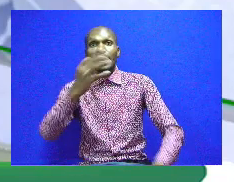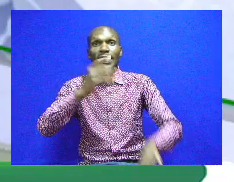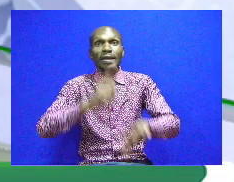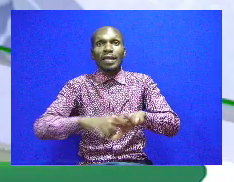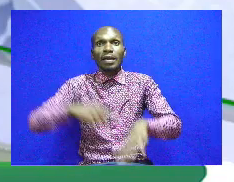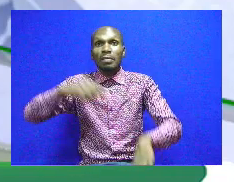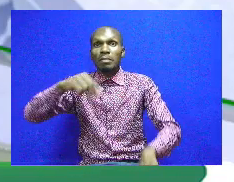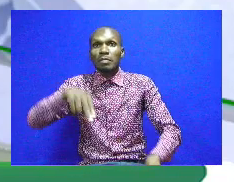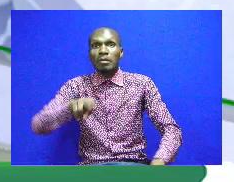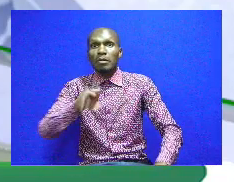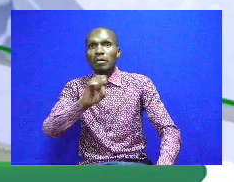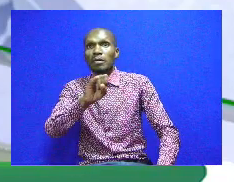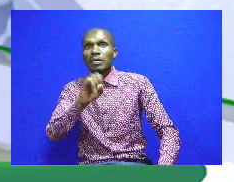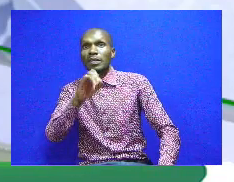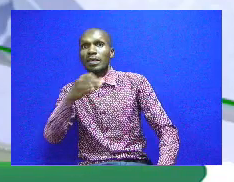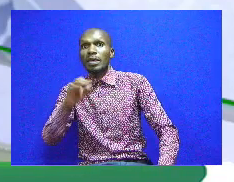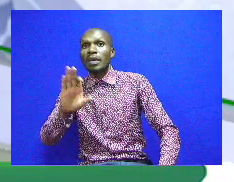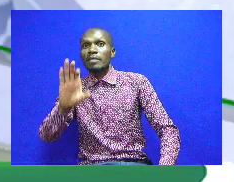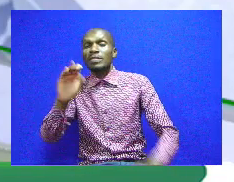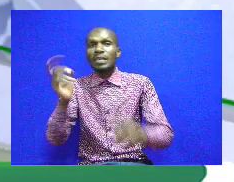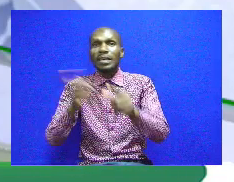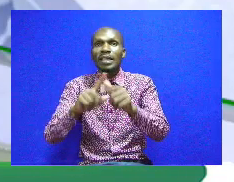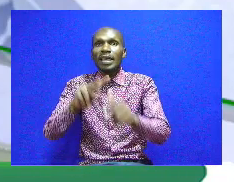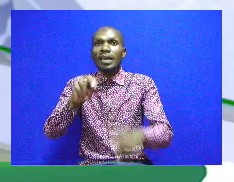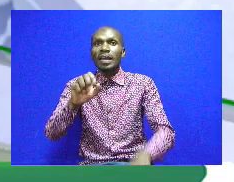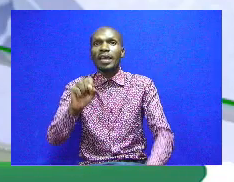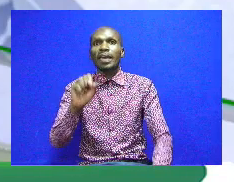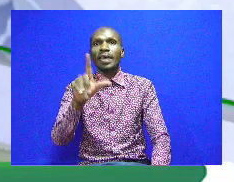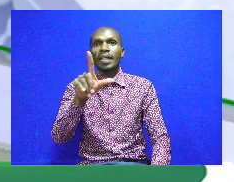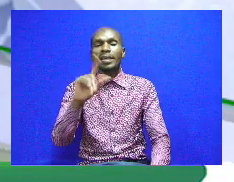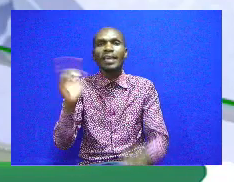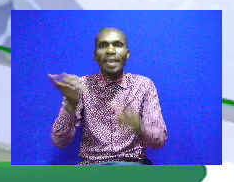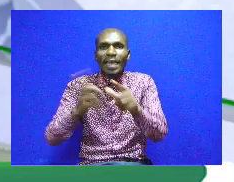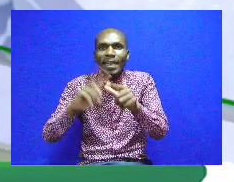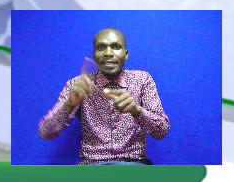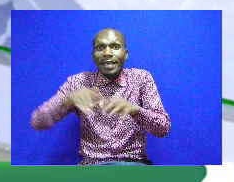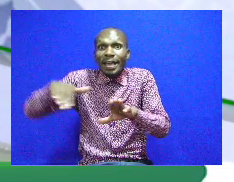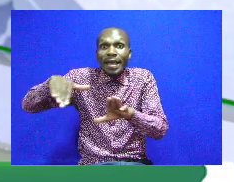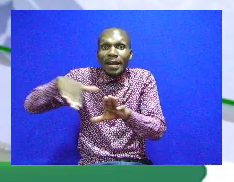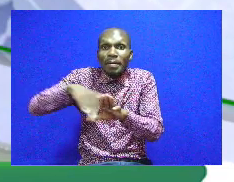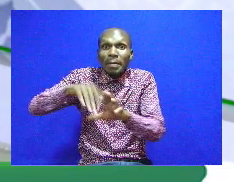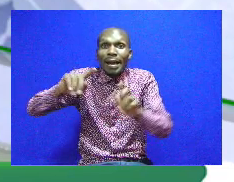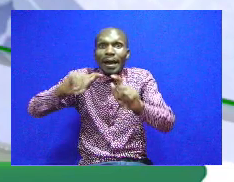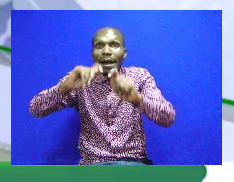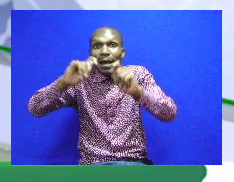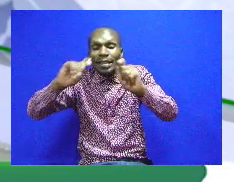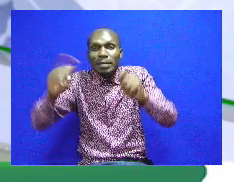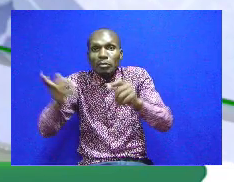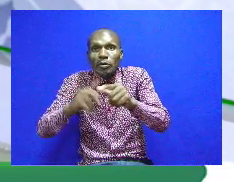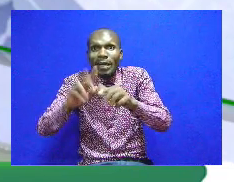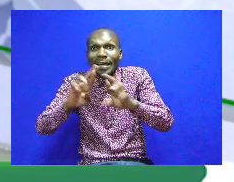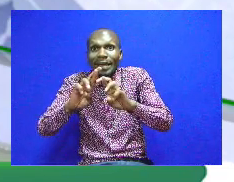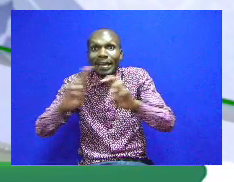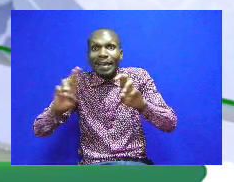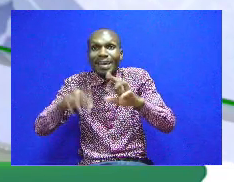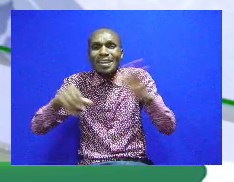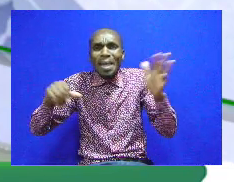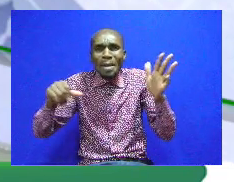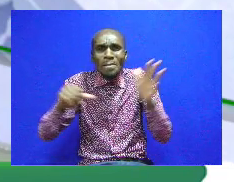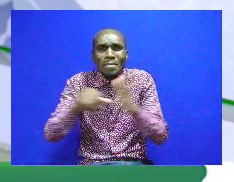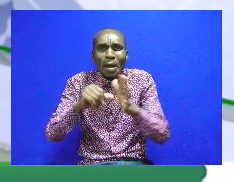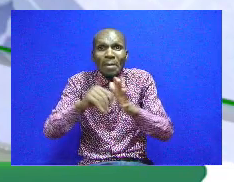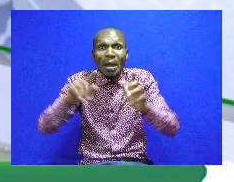Gusii FC kurunyara kwa bagia kwa base ligi ya National Super League NSL asa watu ni kuruwe timu ywa irebune timu ye ya tuwa rireme chande